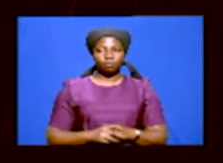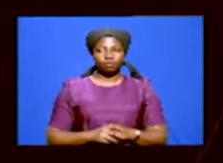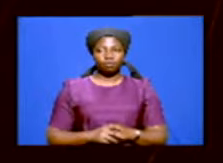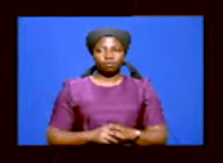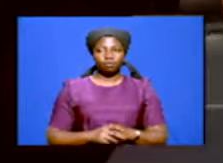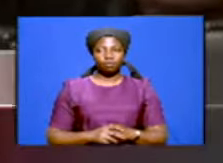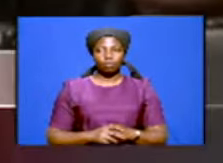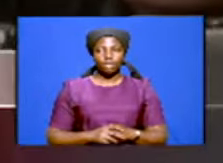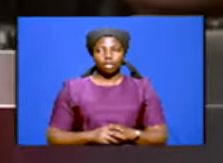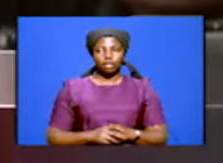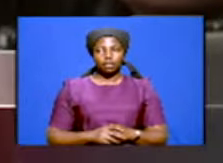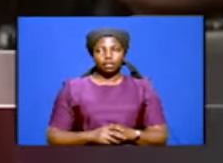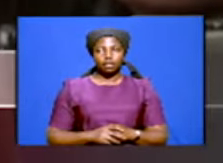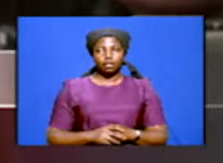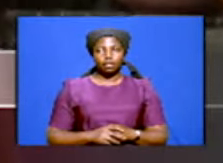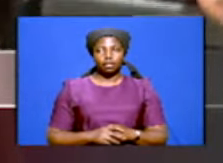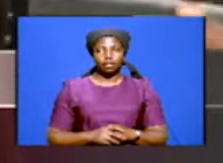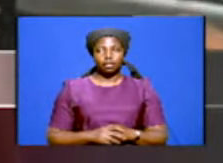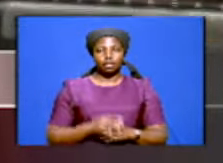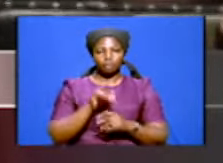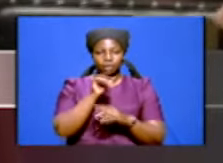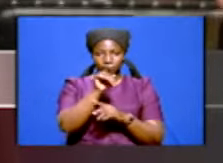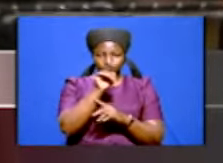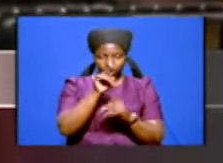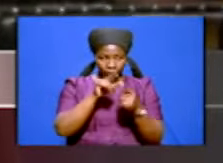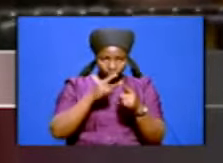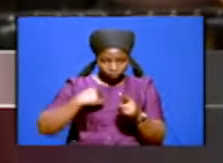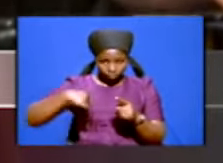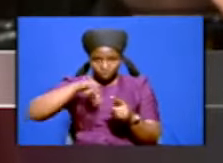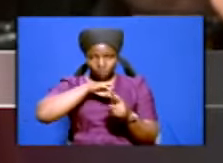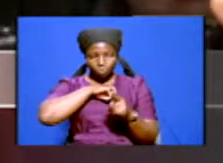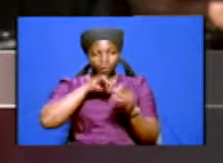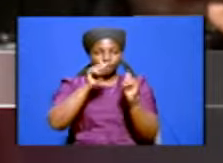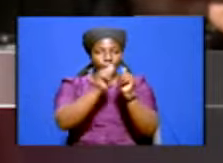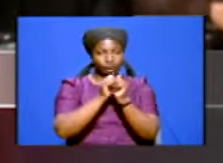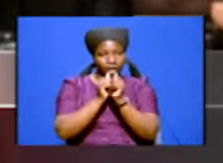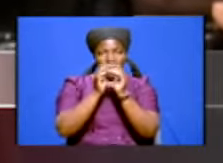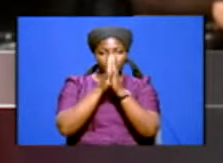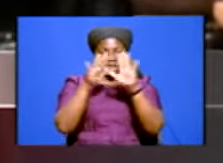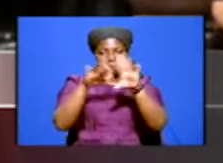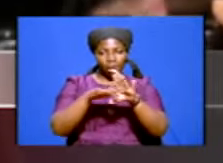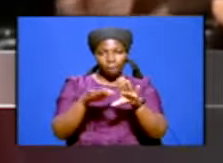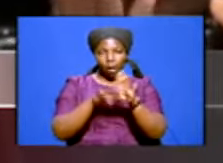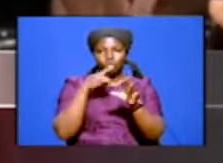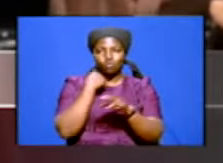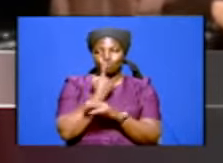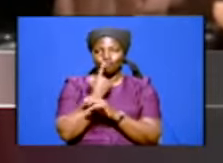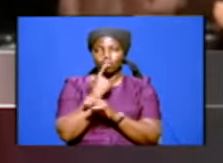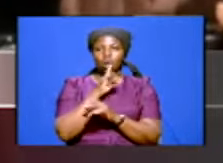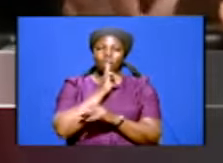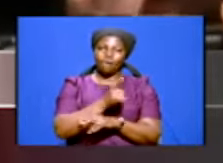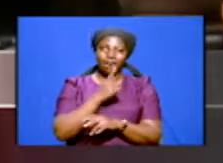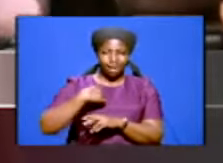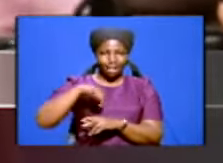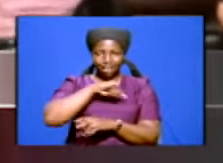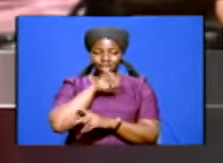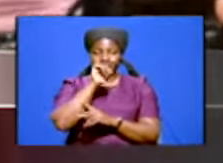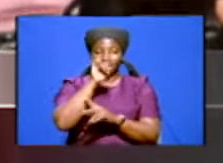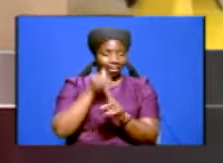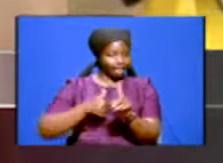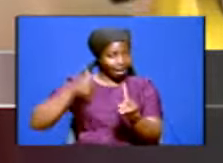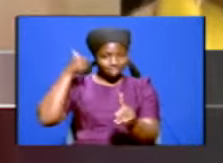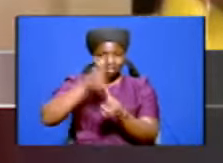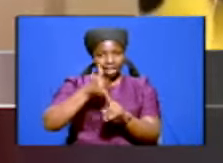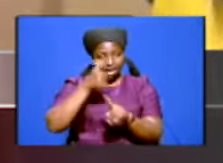This to us and to the members who have instructed us is an attack on the independence of the